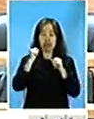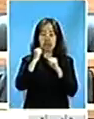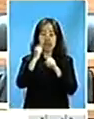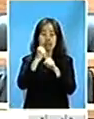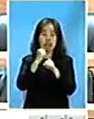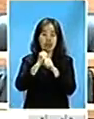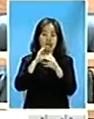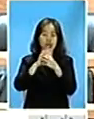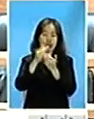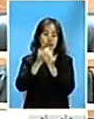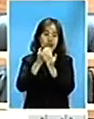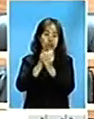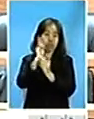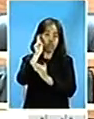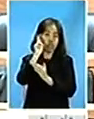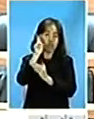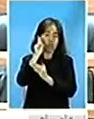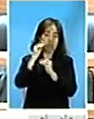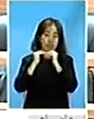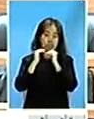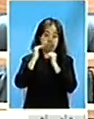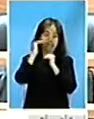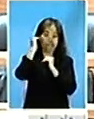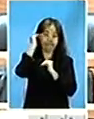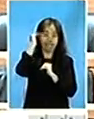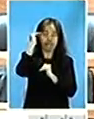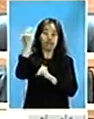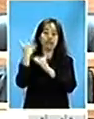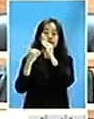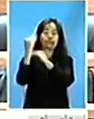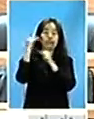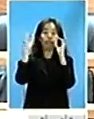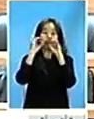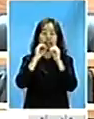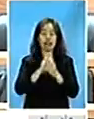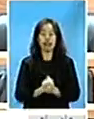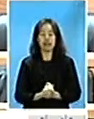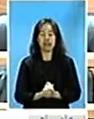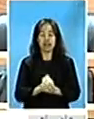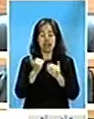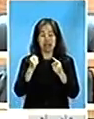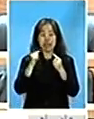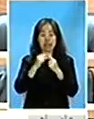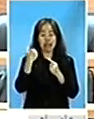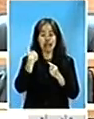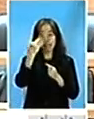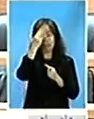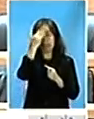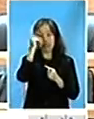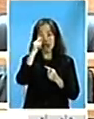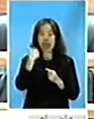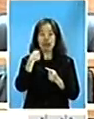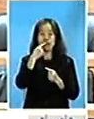ติเป็นรัฐบาลที่กู้เงินมากที่สุดในประวัติศาสตร์แล้วครับที่เคยด่าเพราะว่าเอา